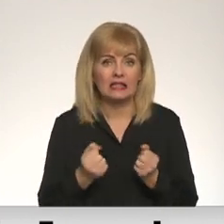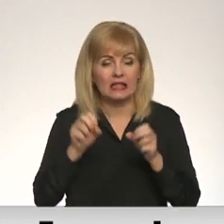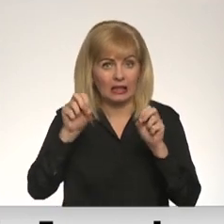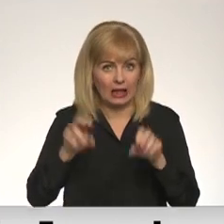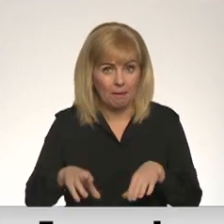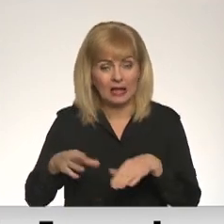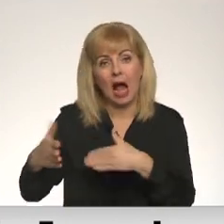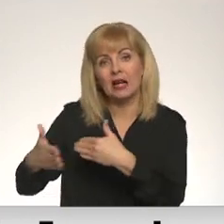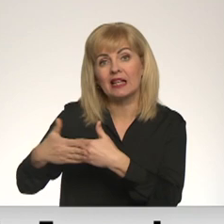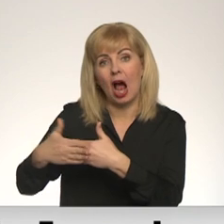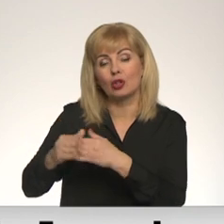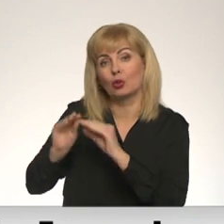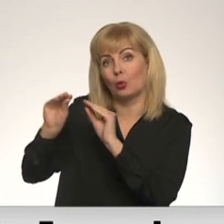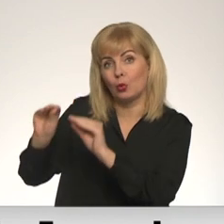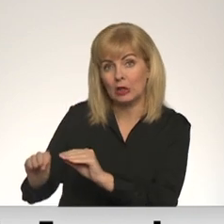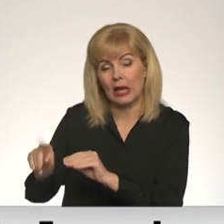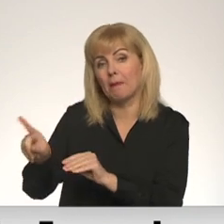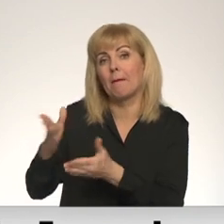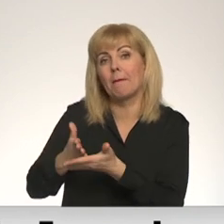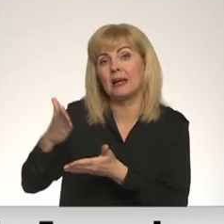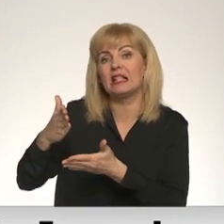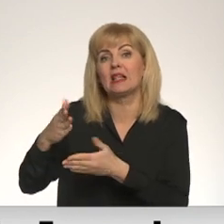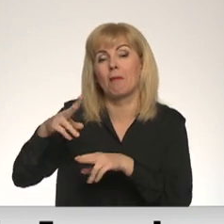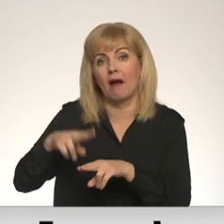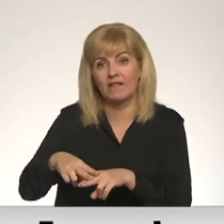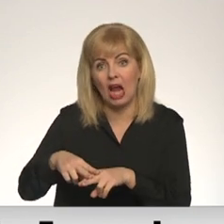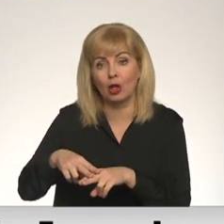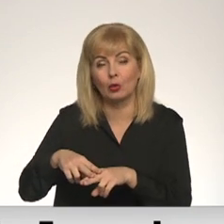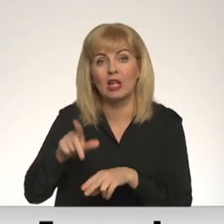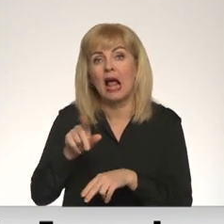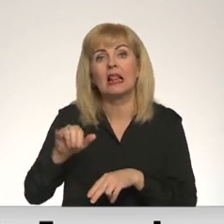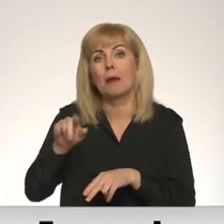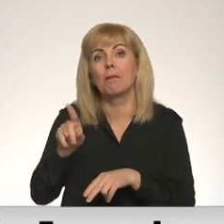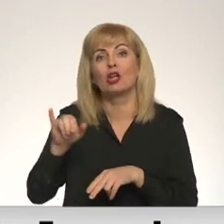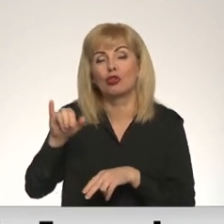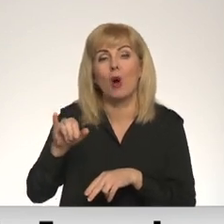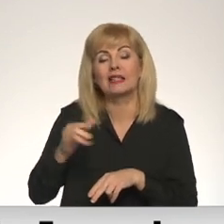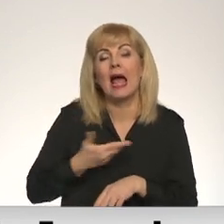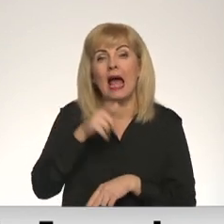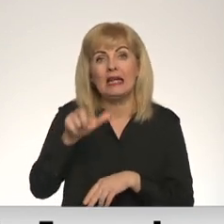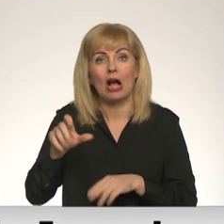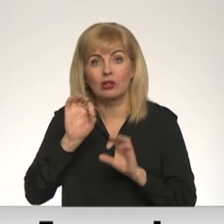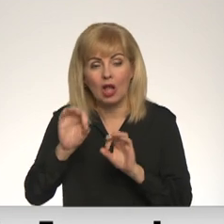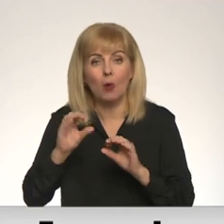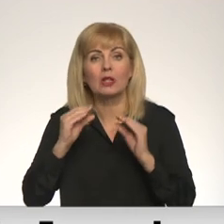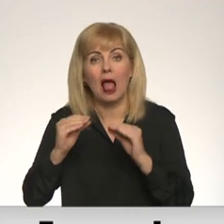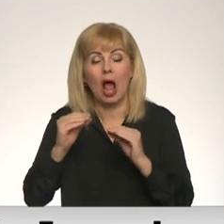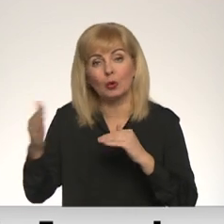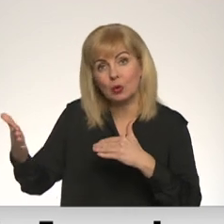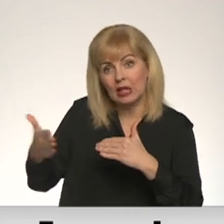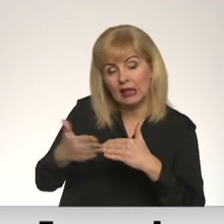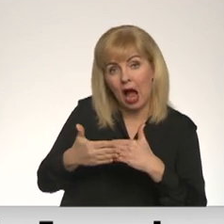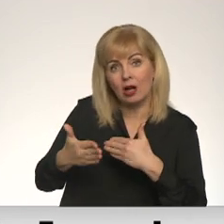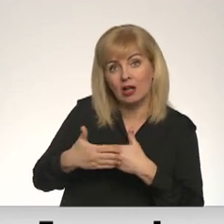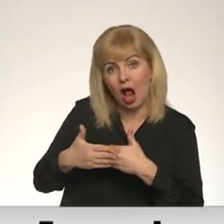erodētos krastus bīstamākajās zonās, to vidū arī Līpuškos. Vietējie iedzīvotāji stāsta, ka ledus iziešana krastā vērojama